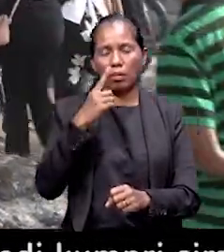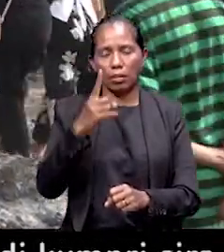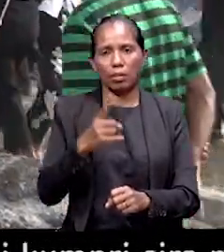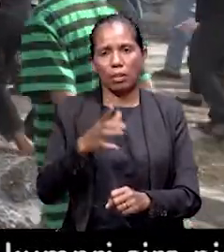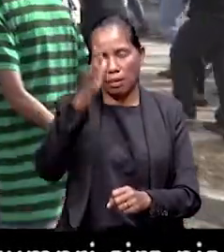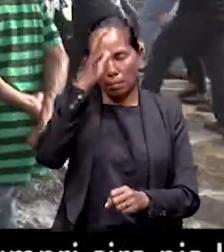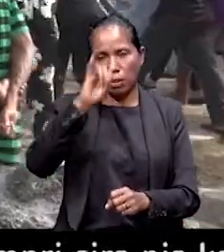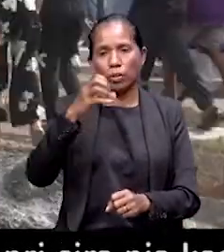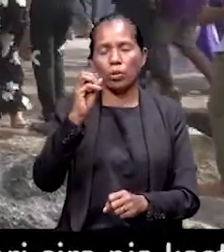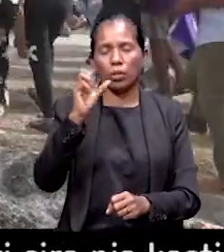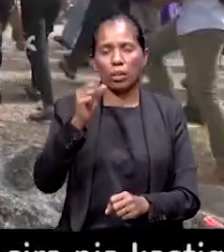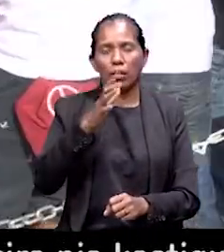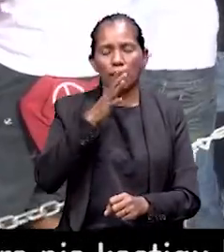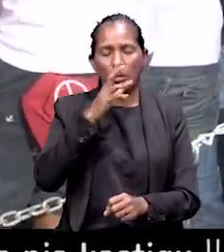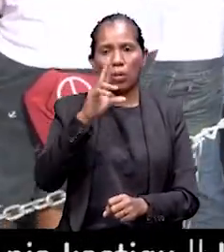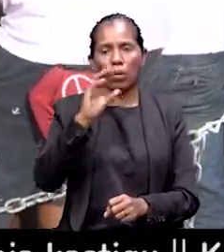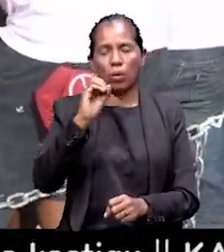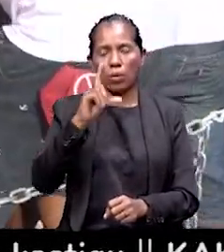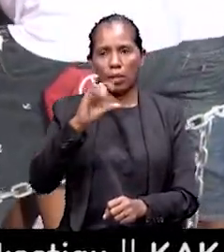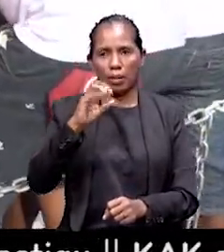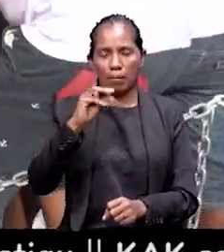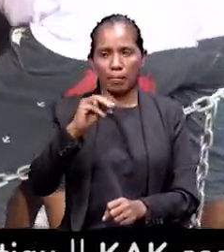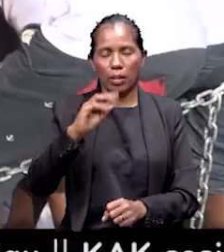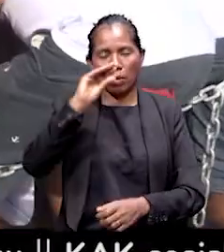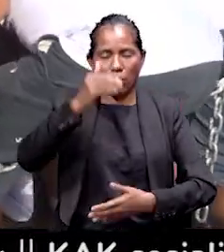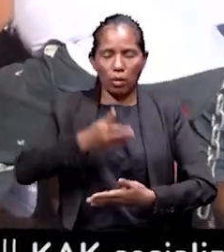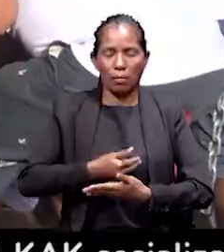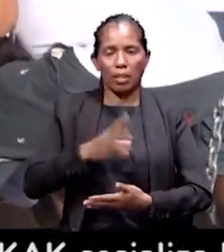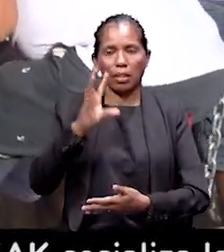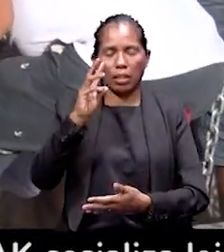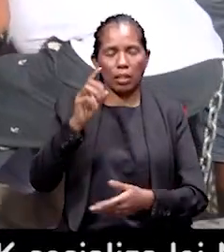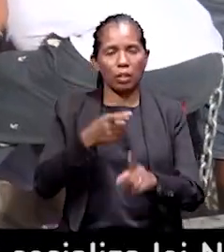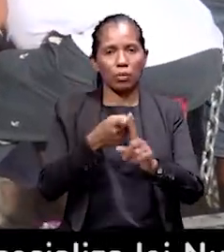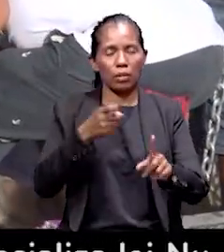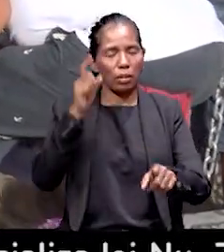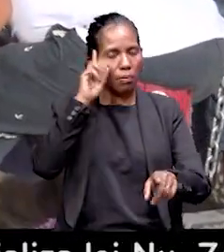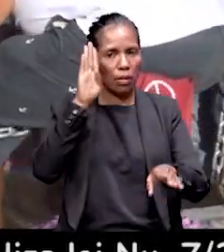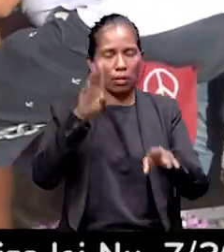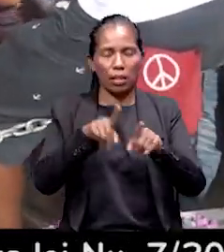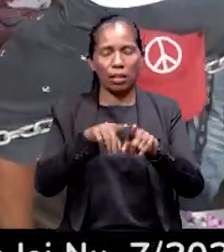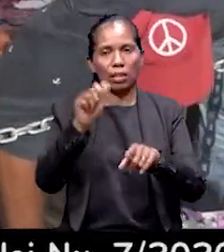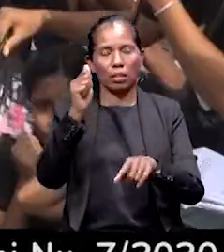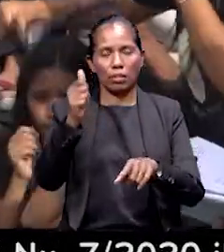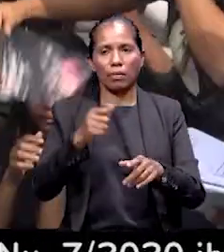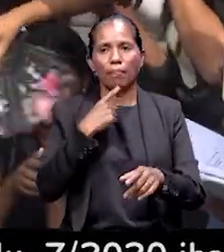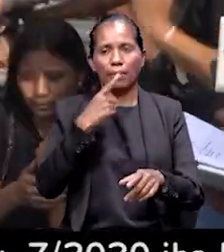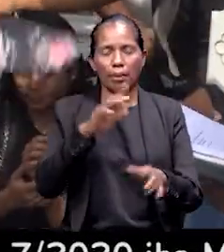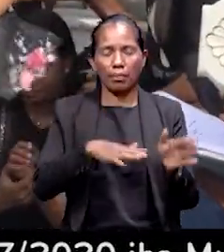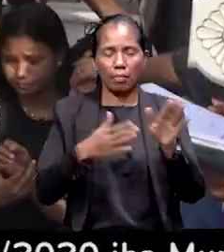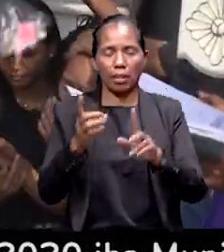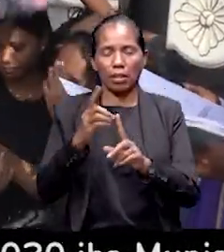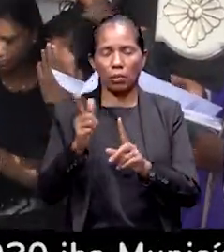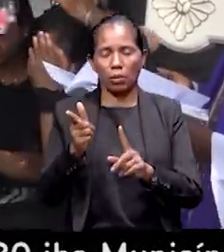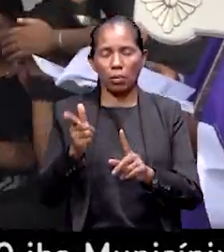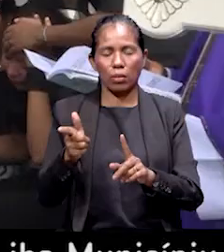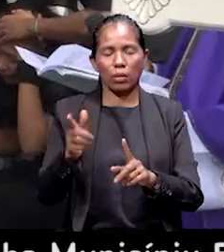inan Olimpia da Silva matebian oan badanen husi mangualin nain sanulu. Agapitu Manuel de Souza mate iha lorong ronu resing itu